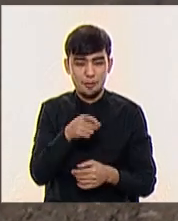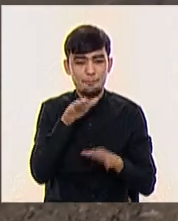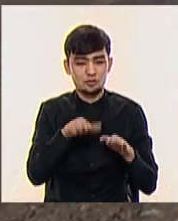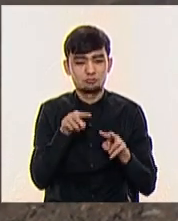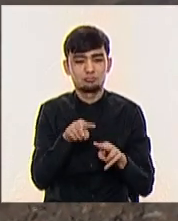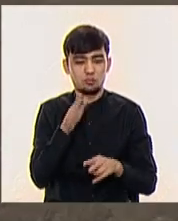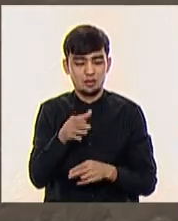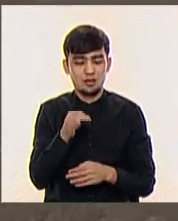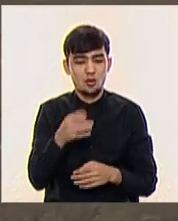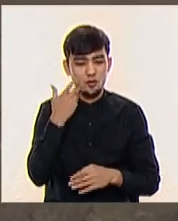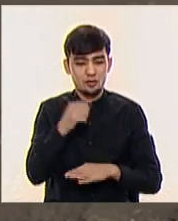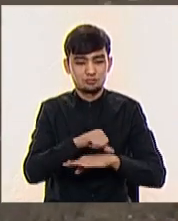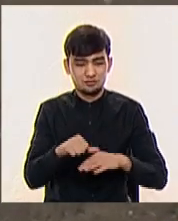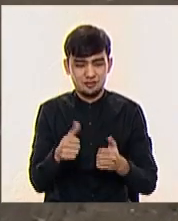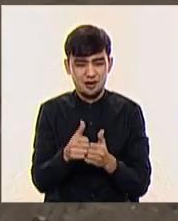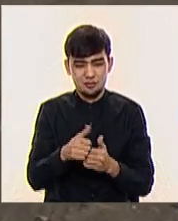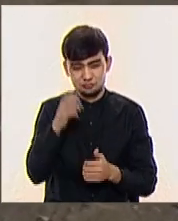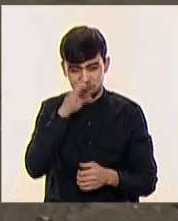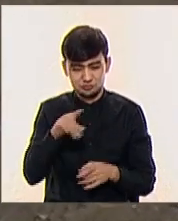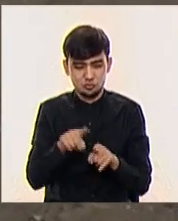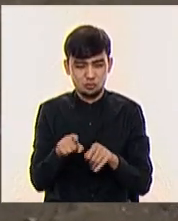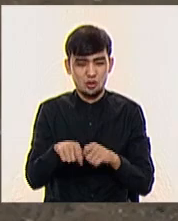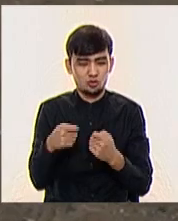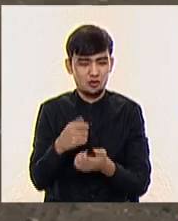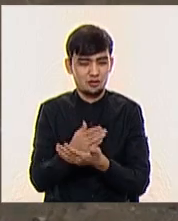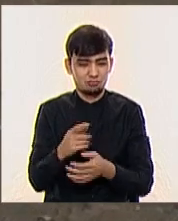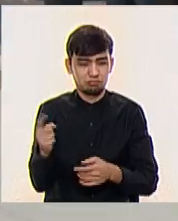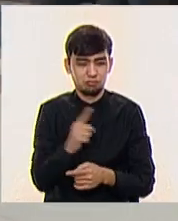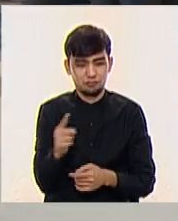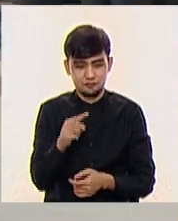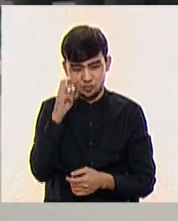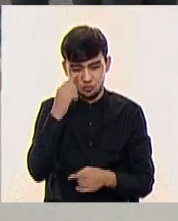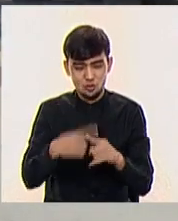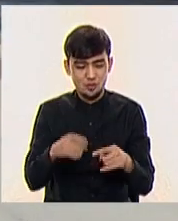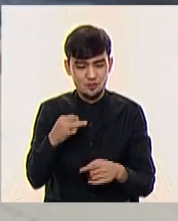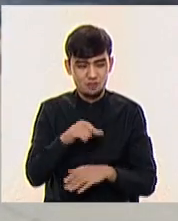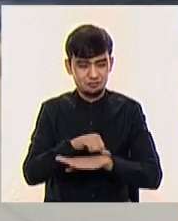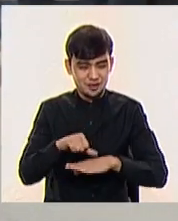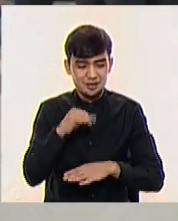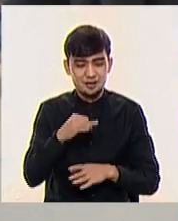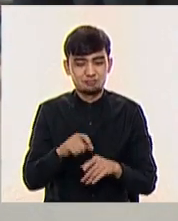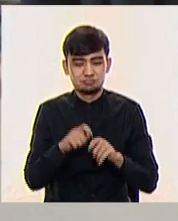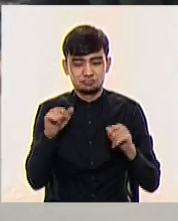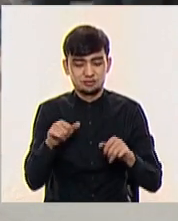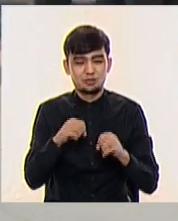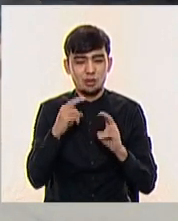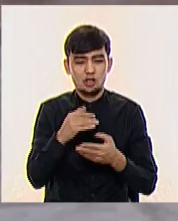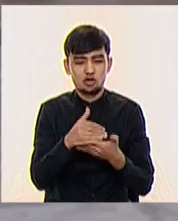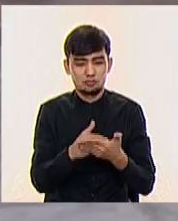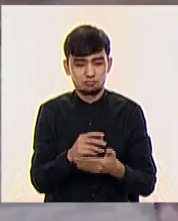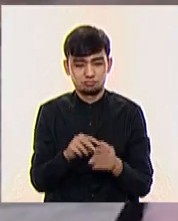шекаралық аймақта болған соң көрші елмен шекараны бұзатындар да көп көрінеді. Міне сондай кездерде күштік құрылым өкілдері күшейтілген режимге көшеді